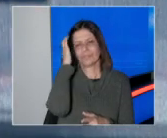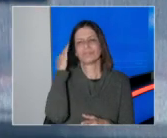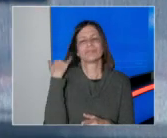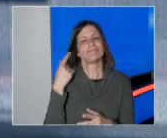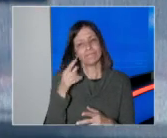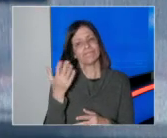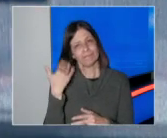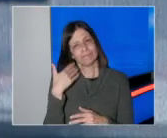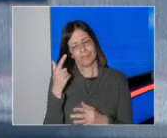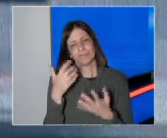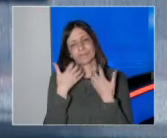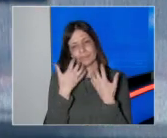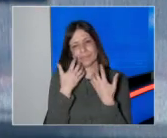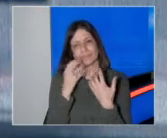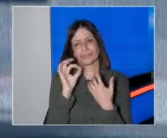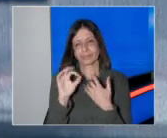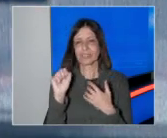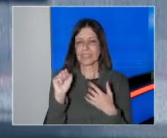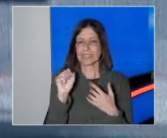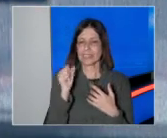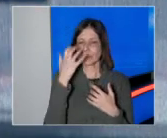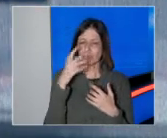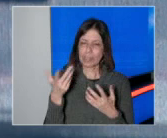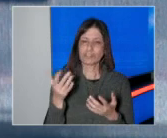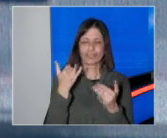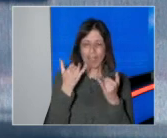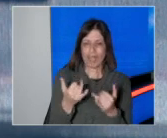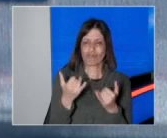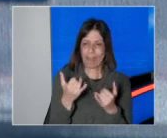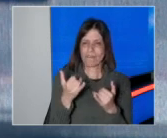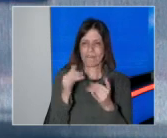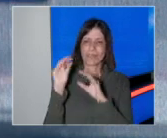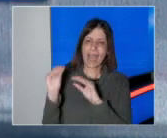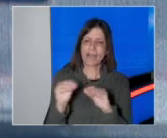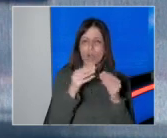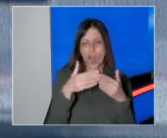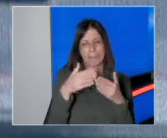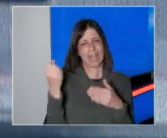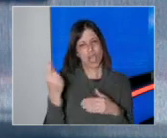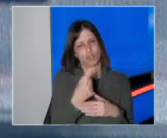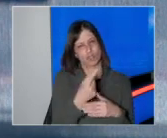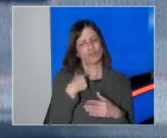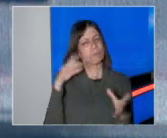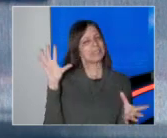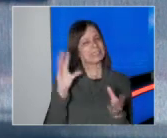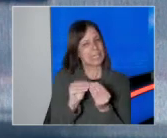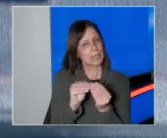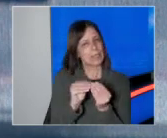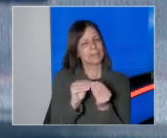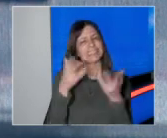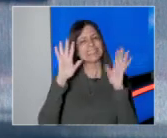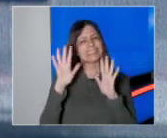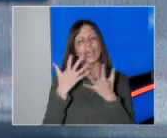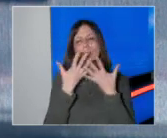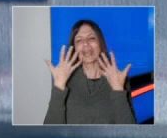זה היה בפרשת סמוטריץ' גייט, אם תרצו. עכשיו נעבור לפינה השבועית שלה, הבאה אנחנו מסכמים את